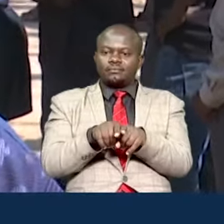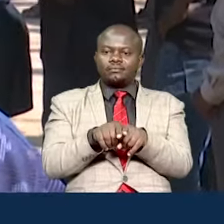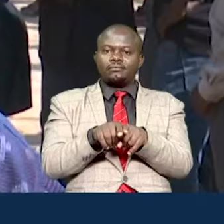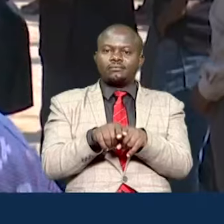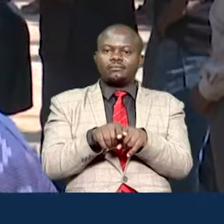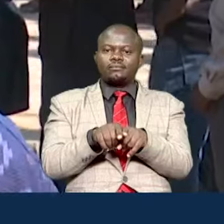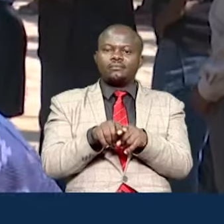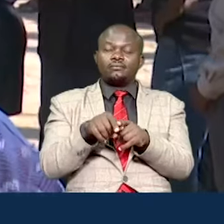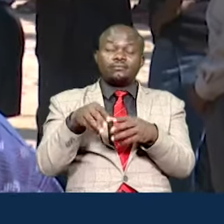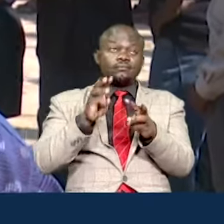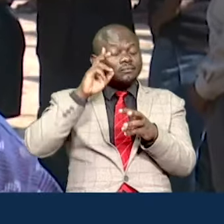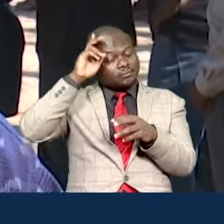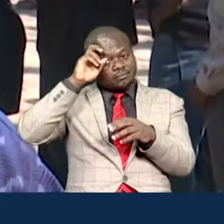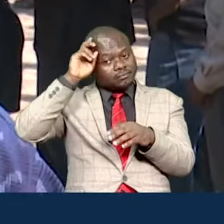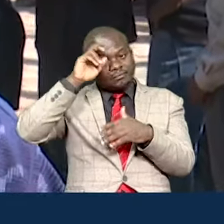uko yumva